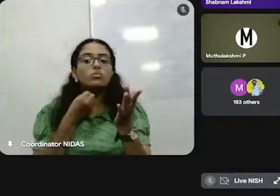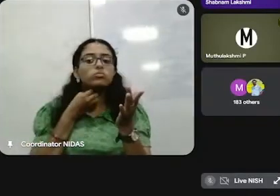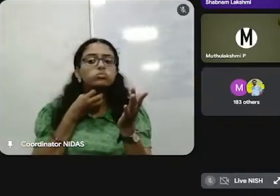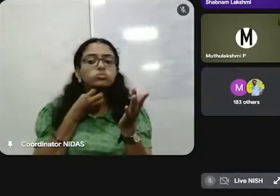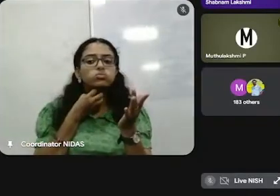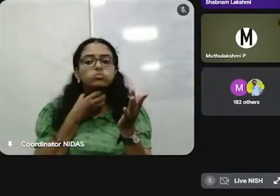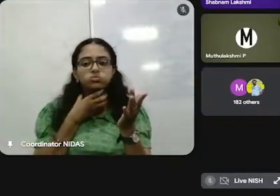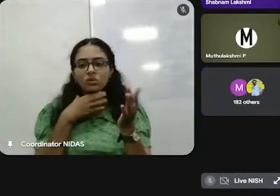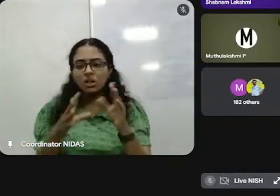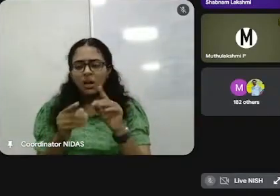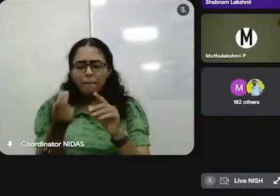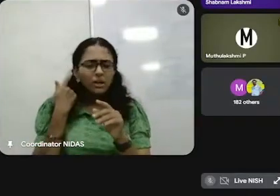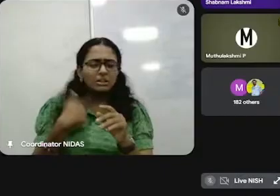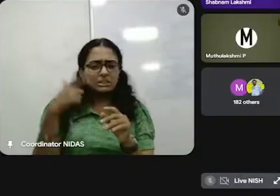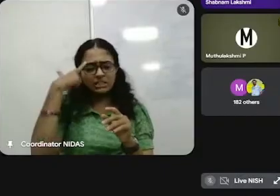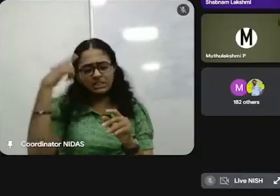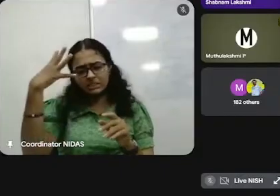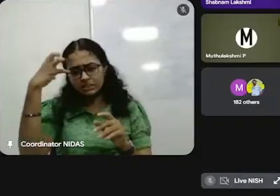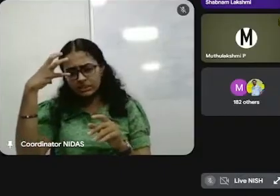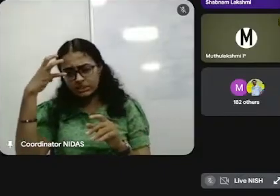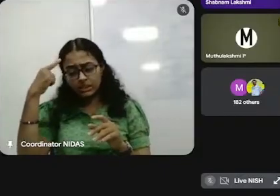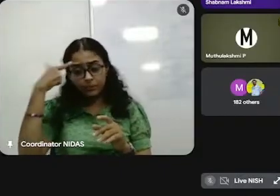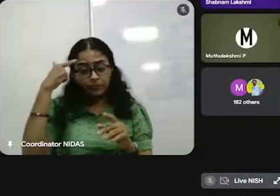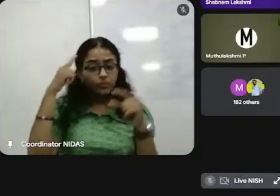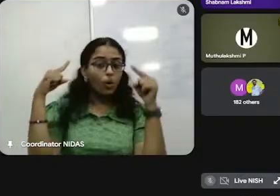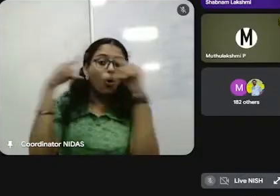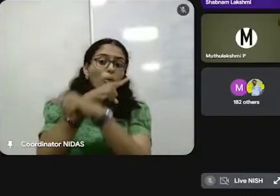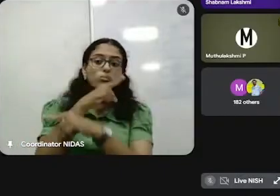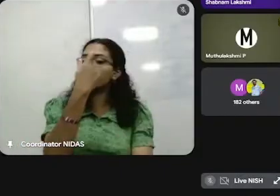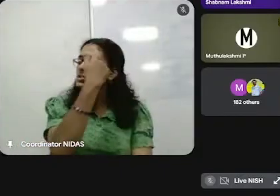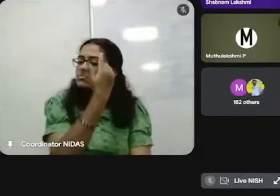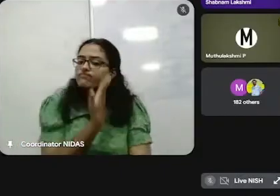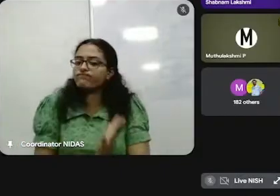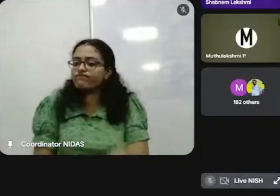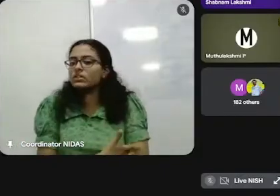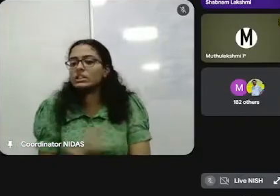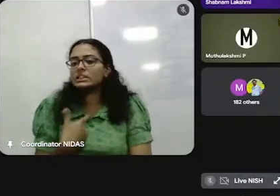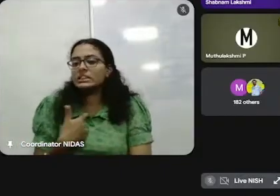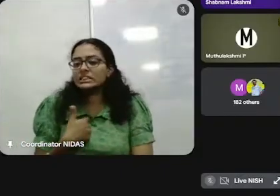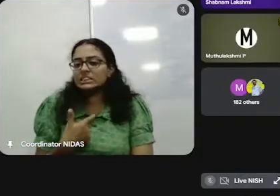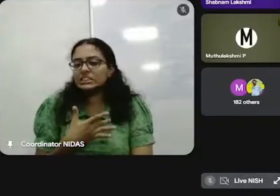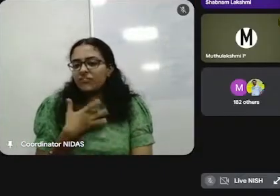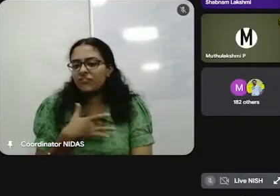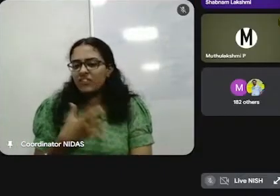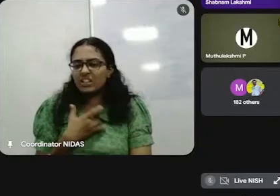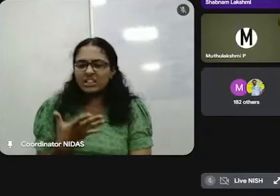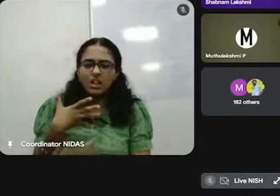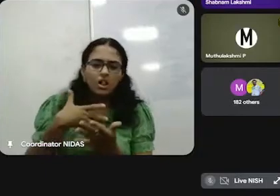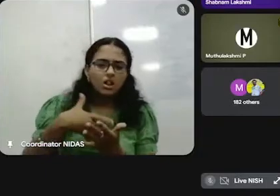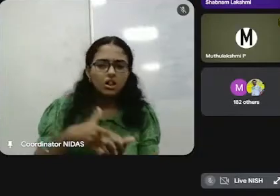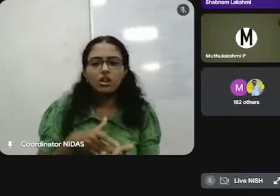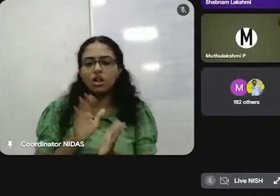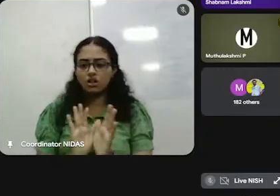ഒരു ദിവസം ഭയങ്കരമായ ഒരു തലവേദന വരും. ഏത് സൈഡാണോ തലവേദന വന്നത് അതിന്റെ ഓപ്പോസിറ്റ് സൈഡാണ് ഈ പറഞ്ഞ